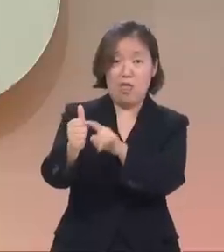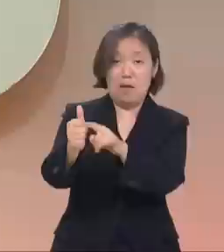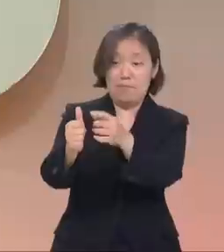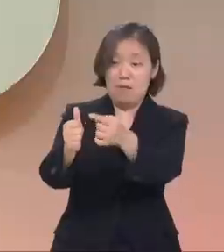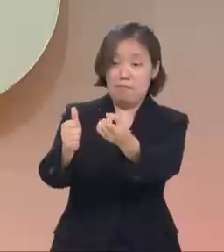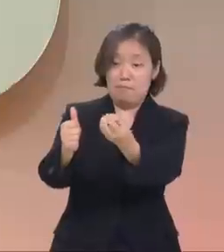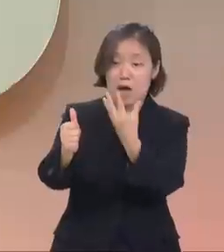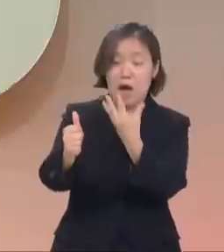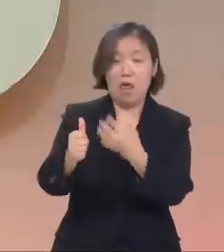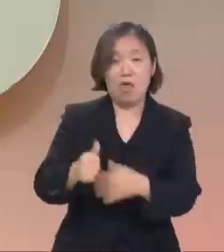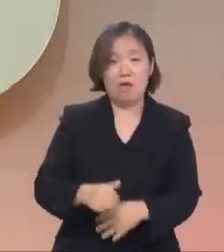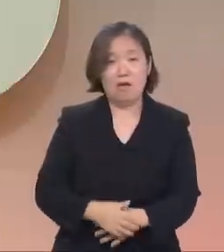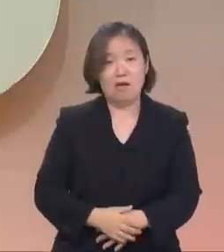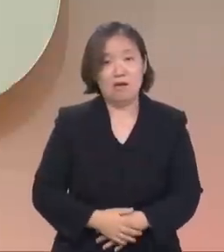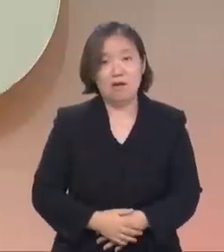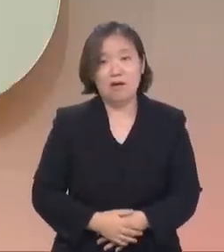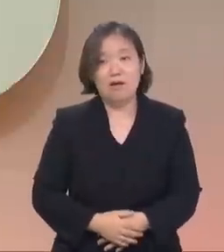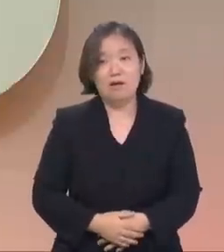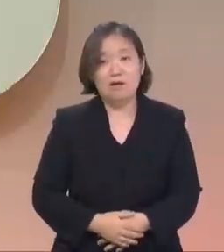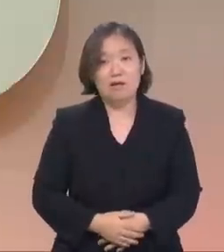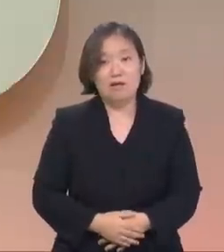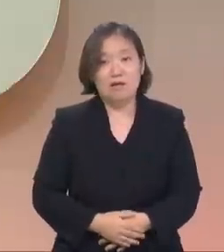말씀하기를 말하기를